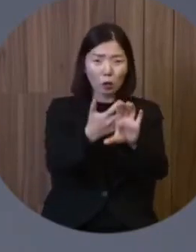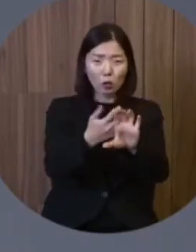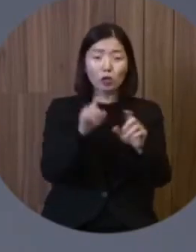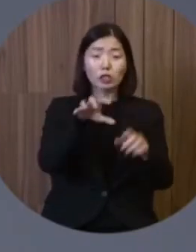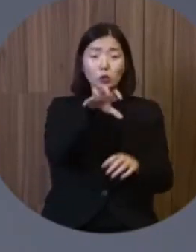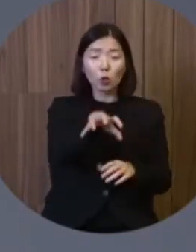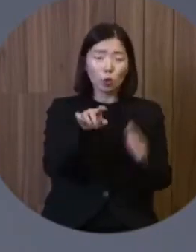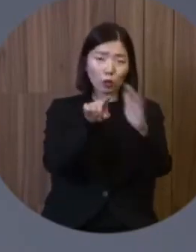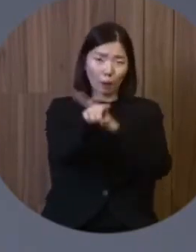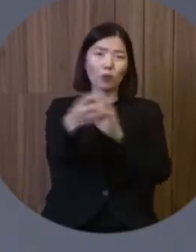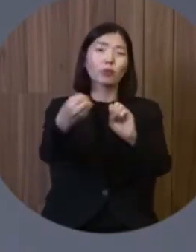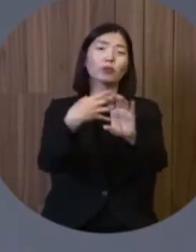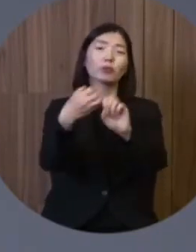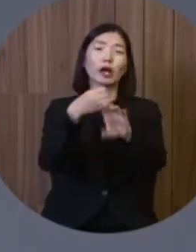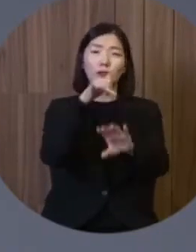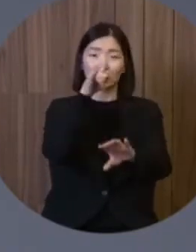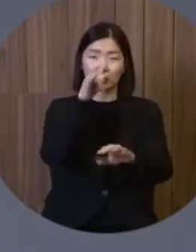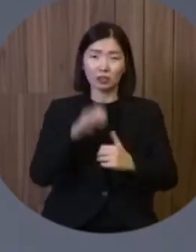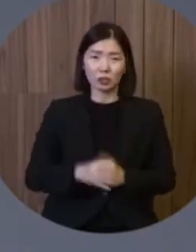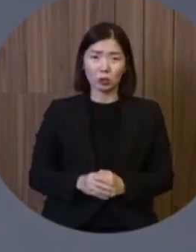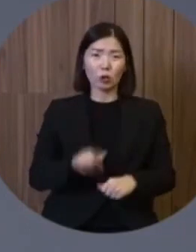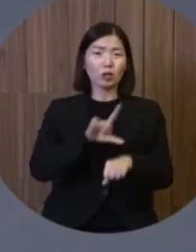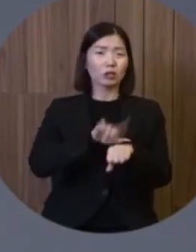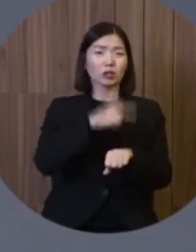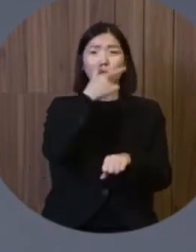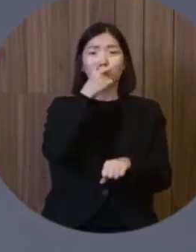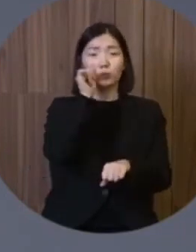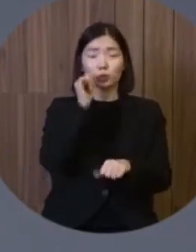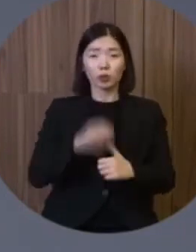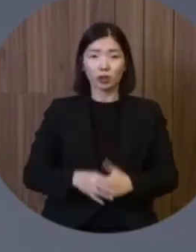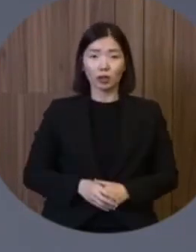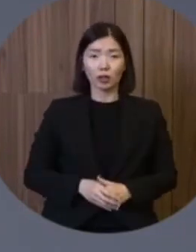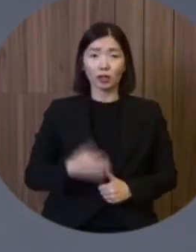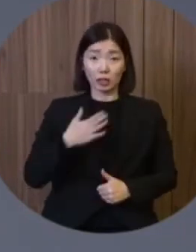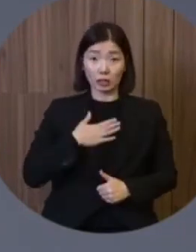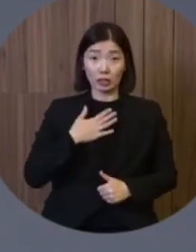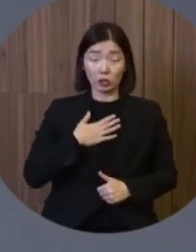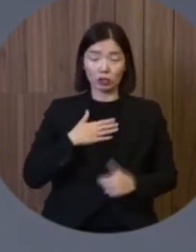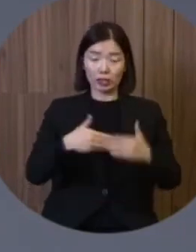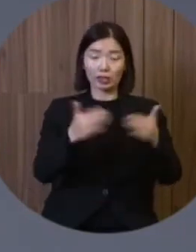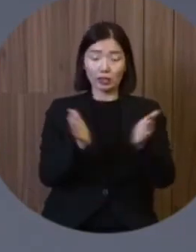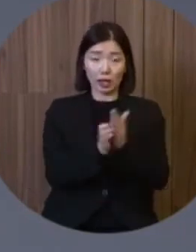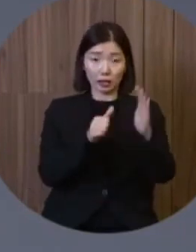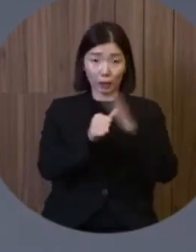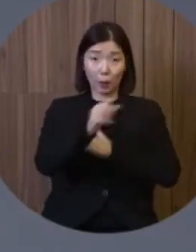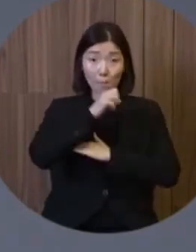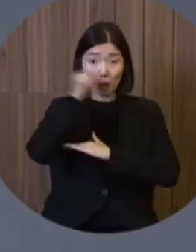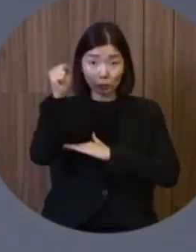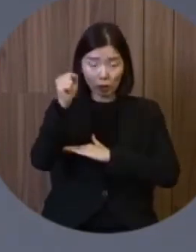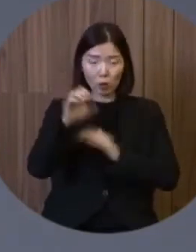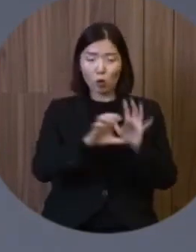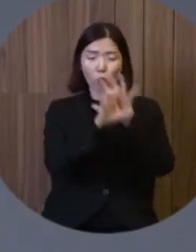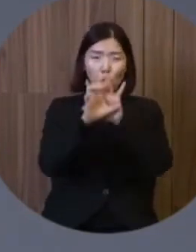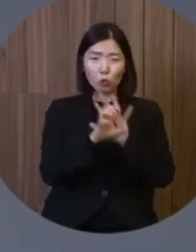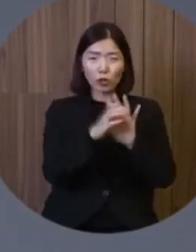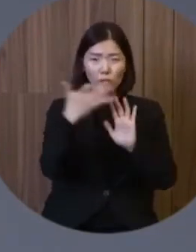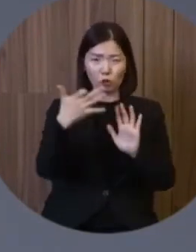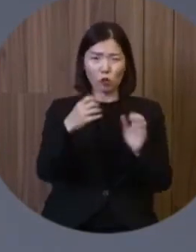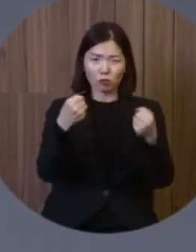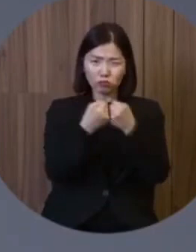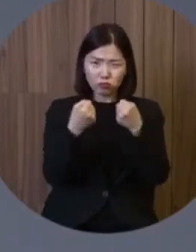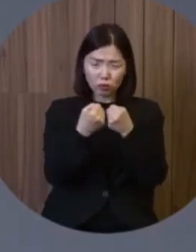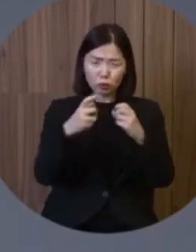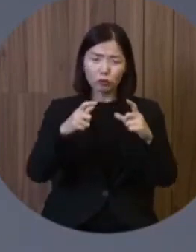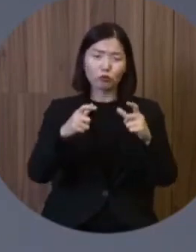현장이 답입니다. 시간이 많지 않습니다. 저 우원식 당대표가 되어 코로나19와 싸우는